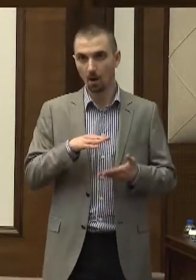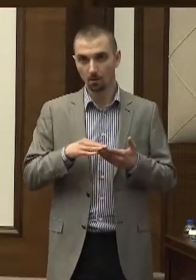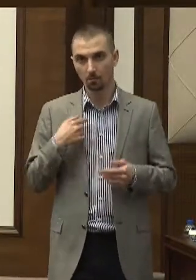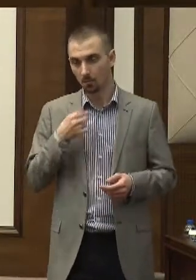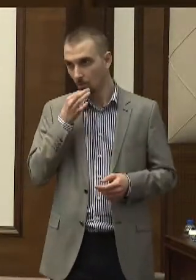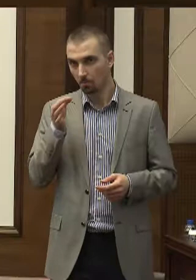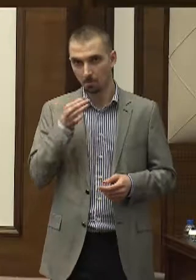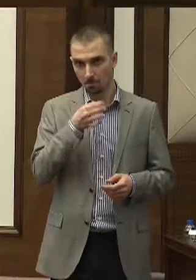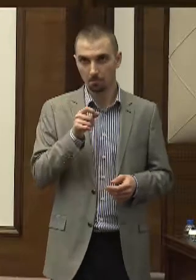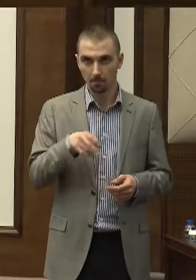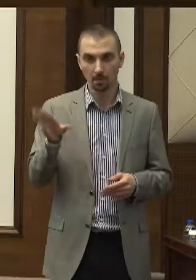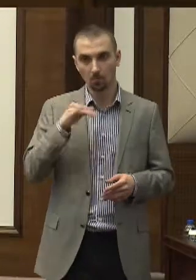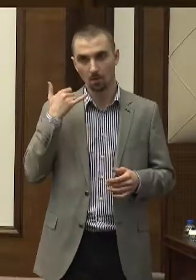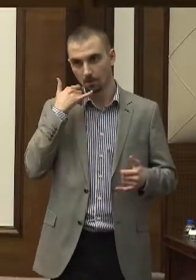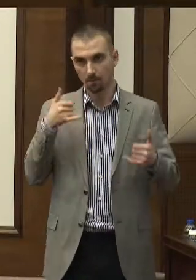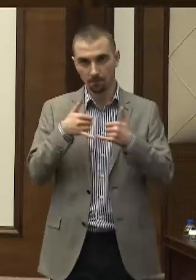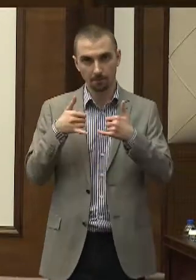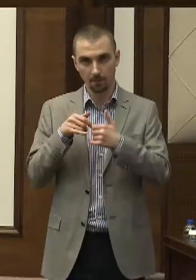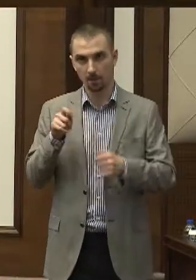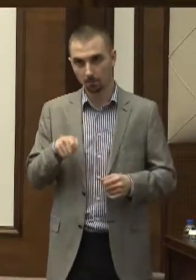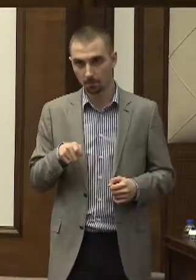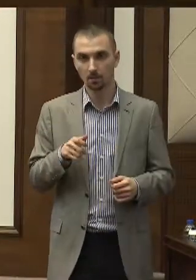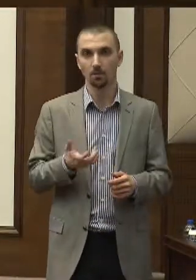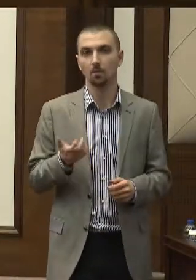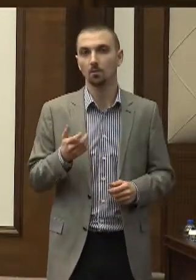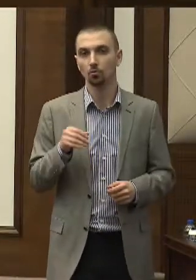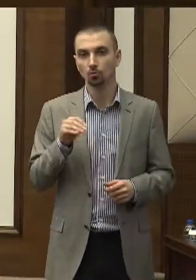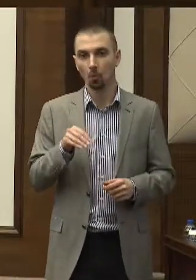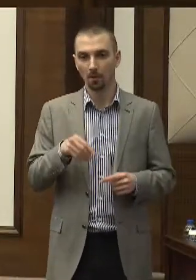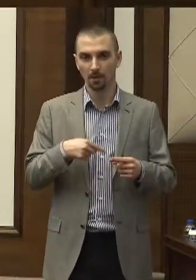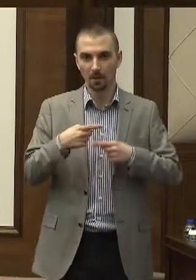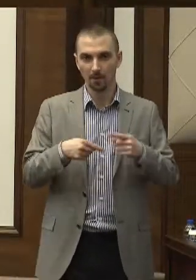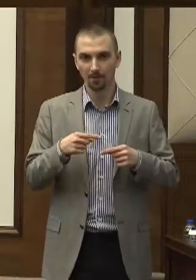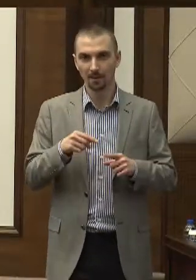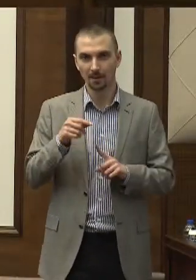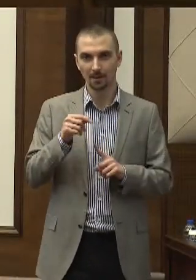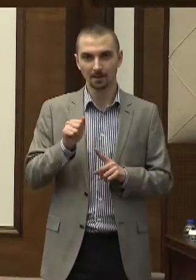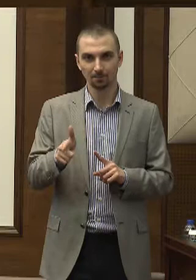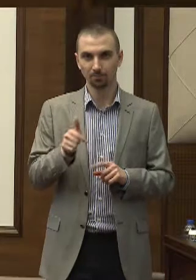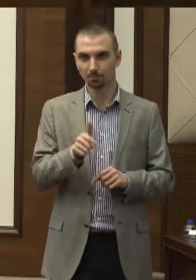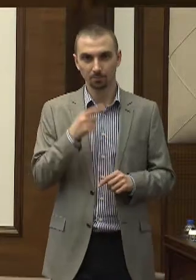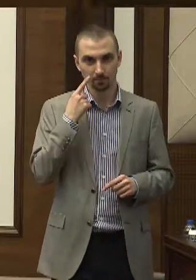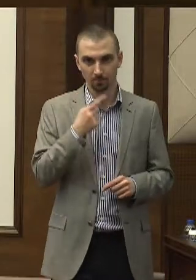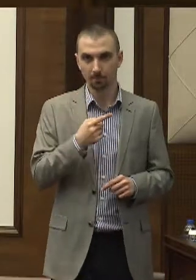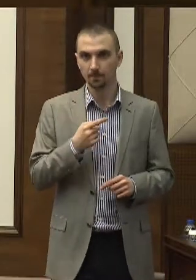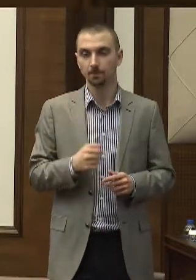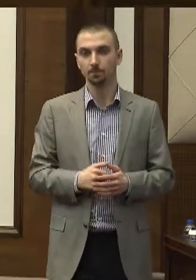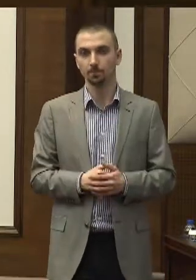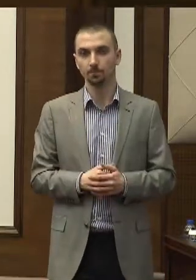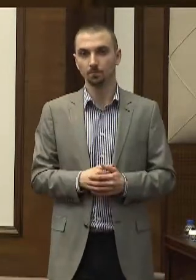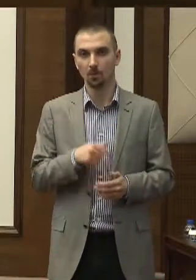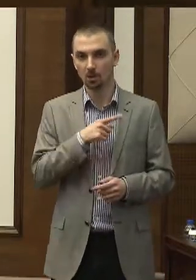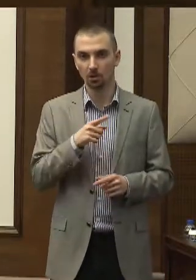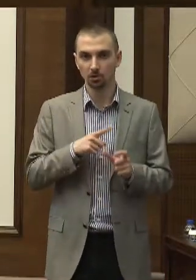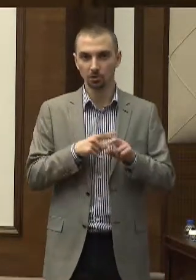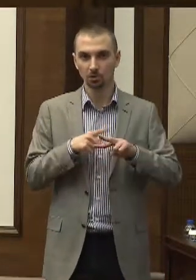söyleyeceğim, sizinle irtibat sağlayacaklar. Ve çöp transfer istasyonunu Çatalca'nın o belirlemiş şey,